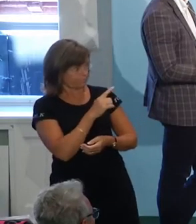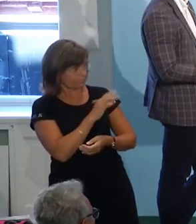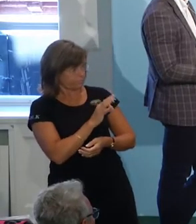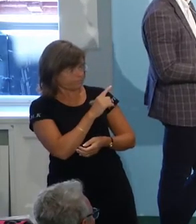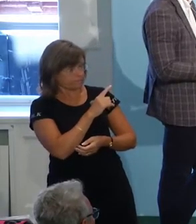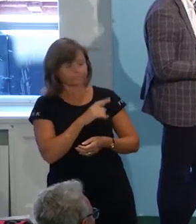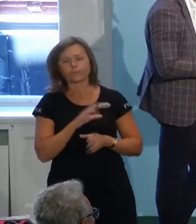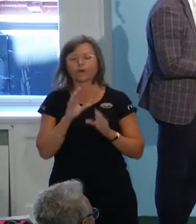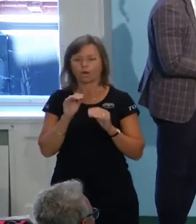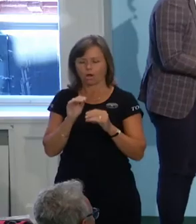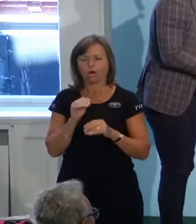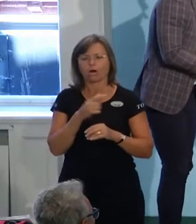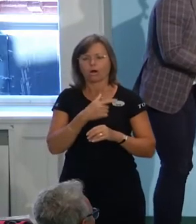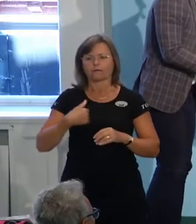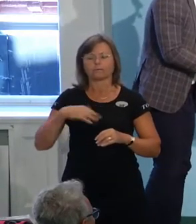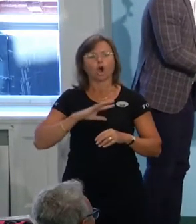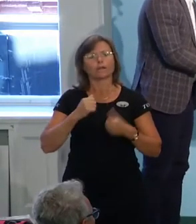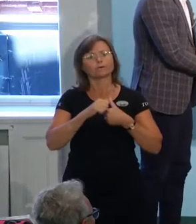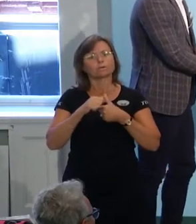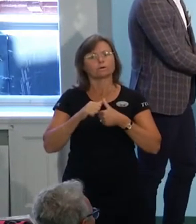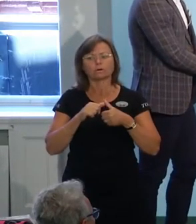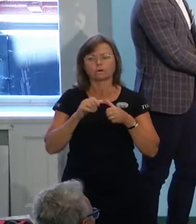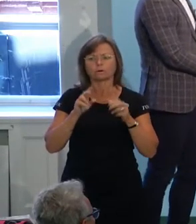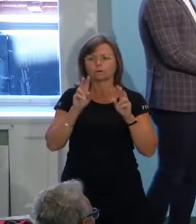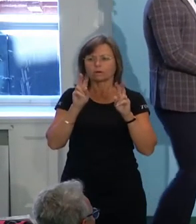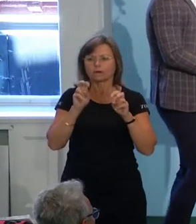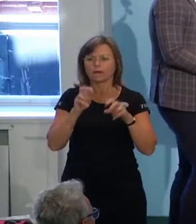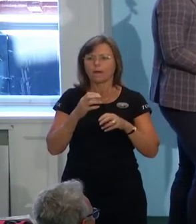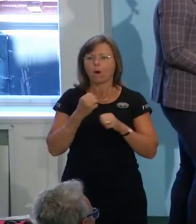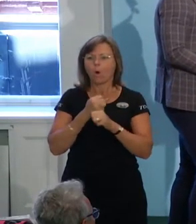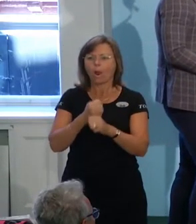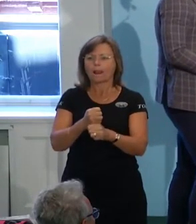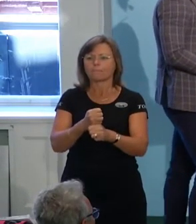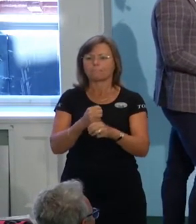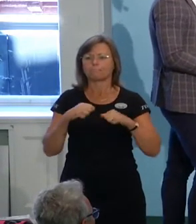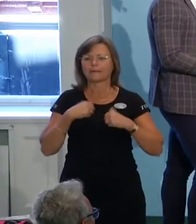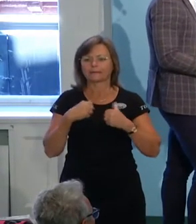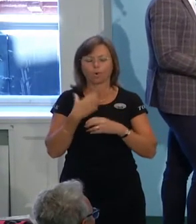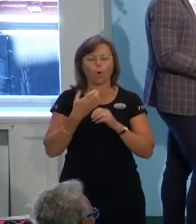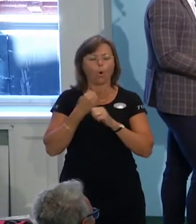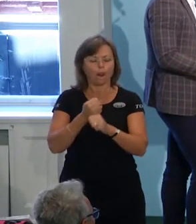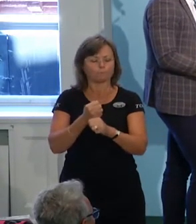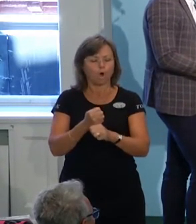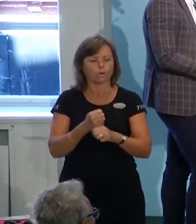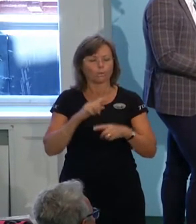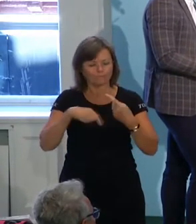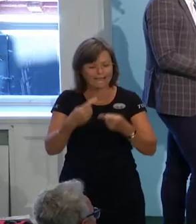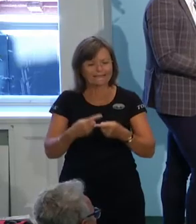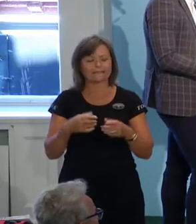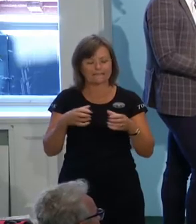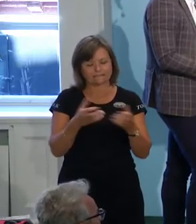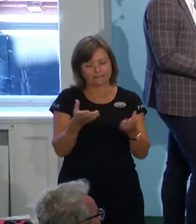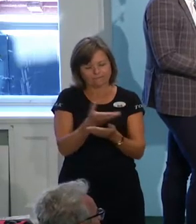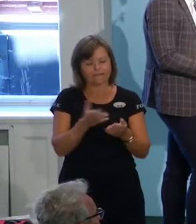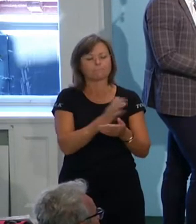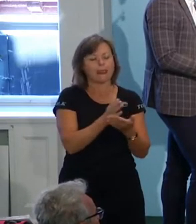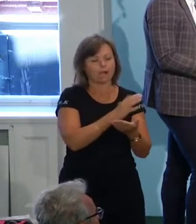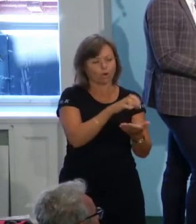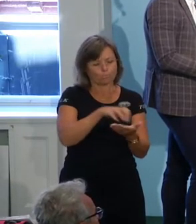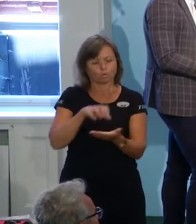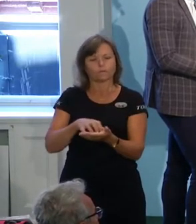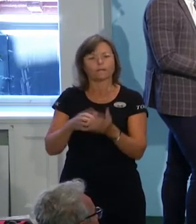Ja, vi har ju en organisation som vi kallar för Beredningen för hållbar utveckling som är ett samarbetsorgan och en samverkan mellan kommunerna